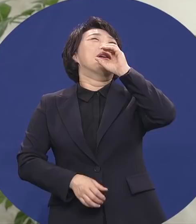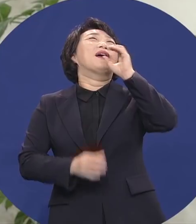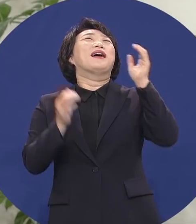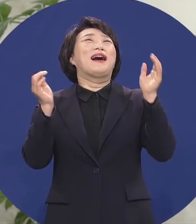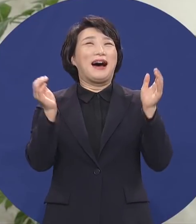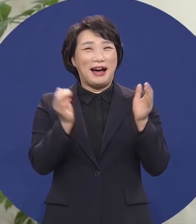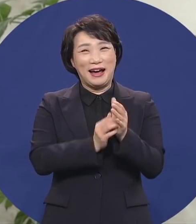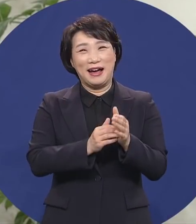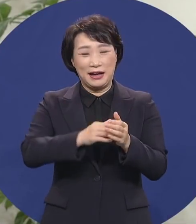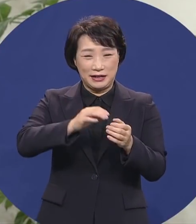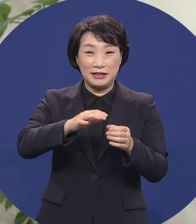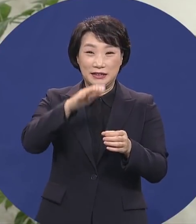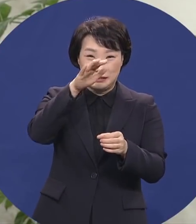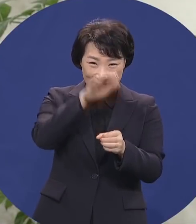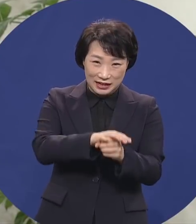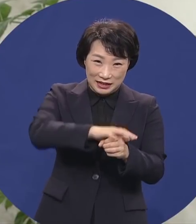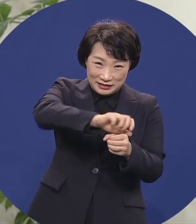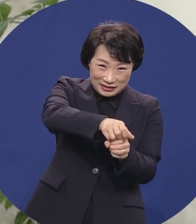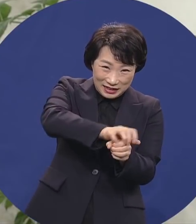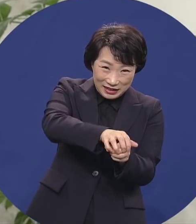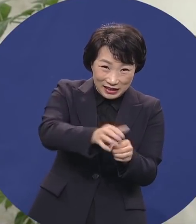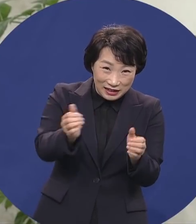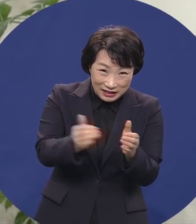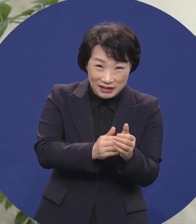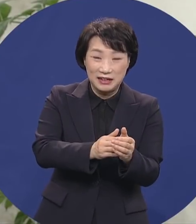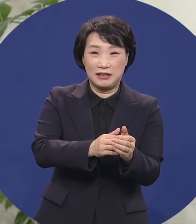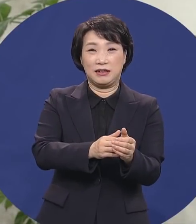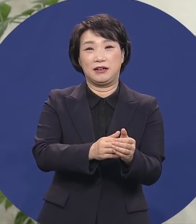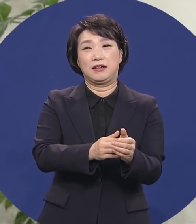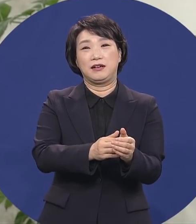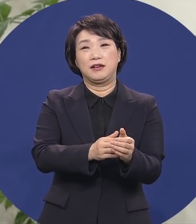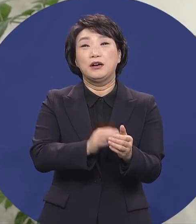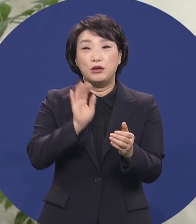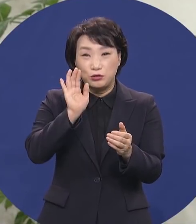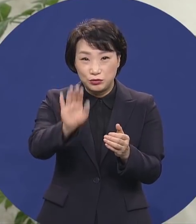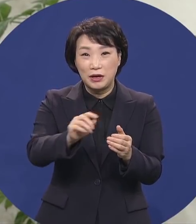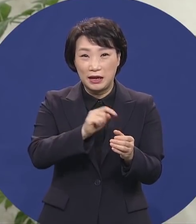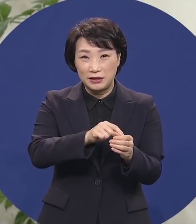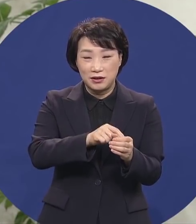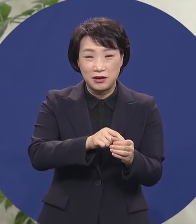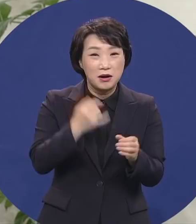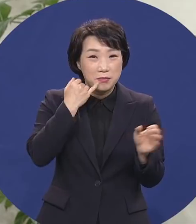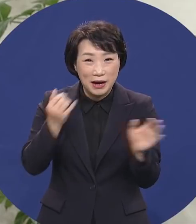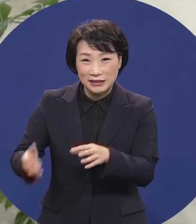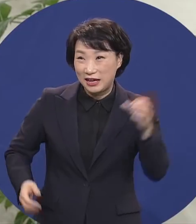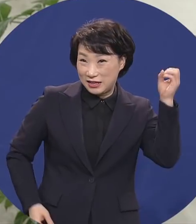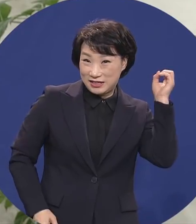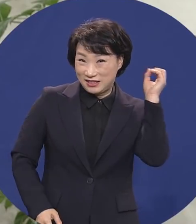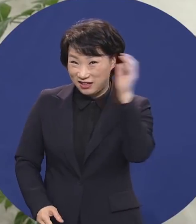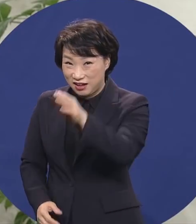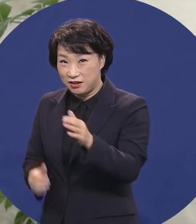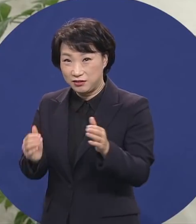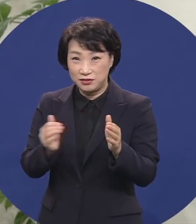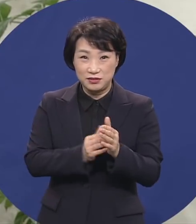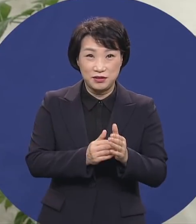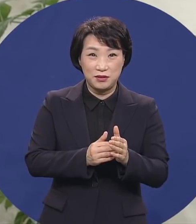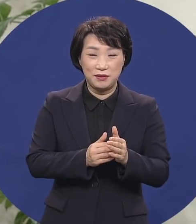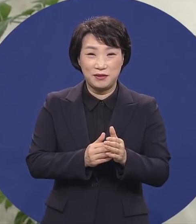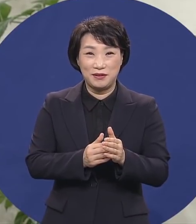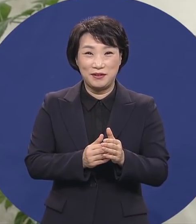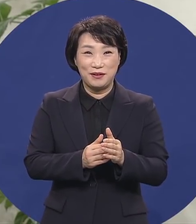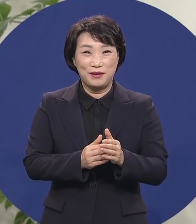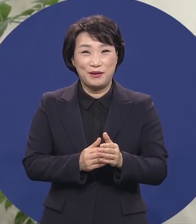그리고 마개를 다시 꽉 닫아서 바다에 던지면